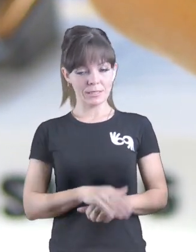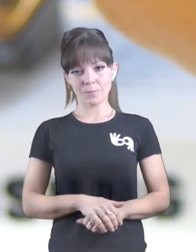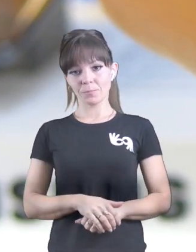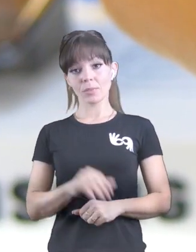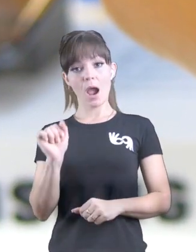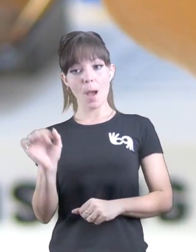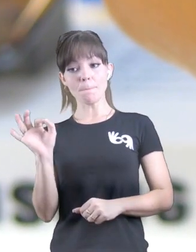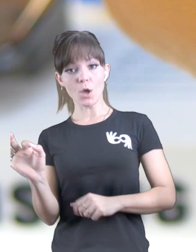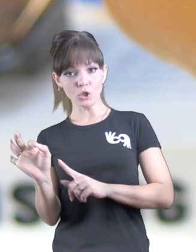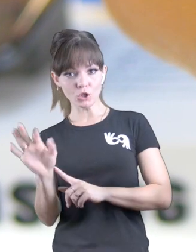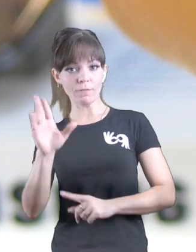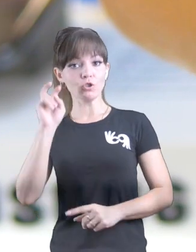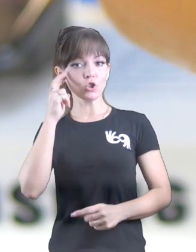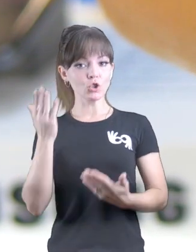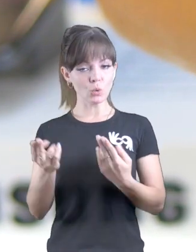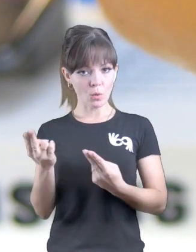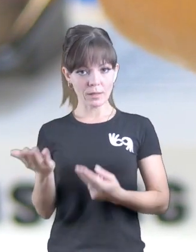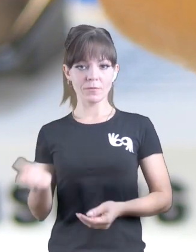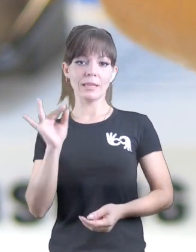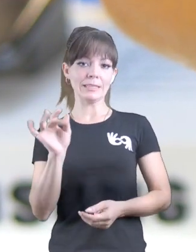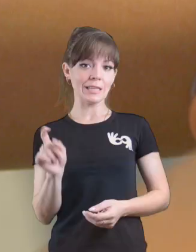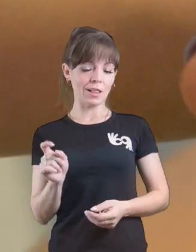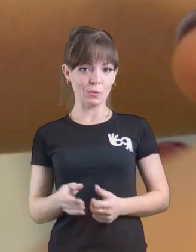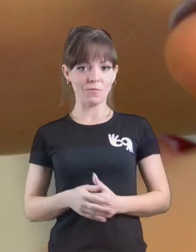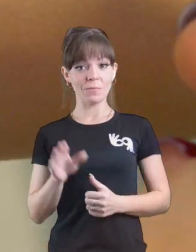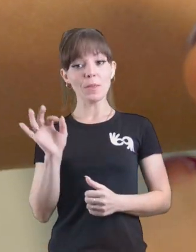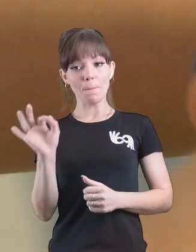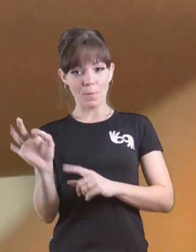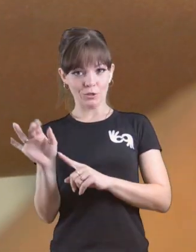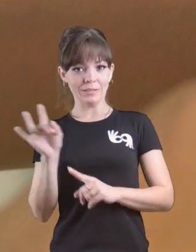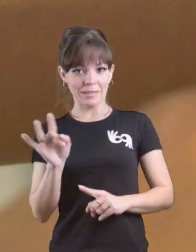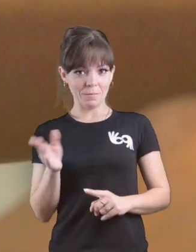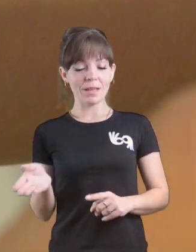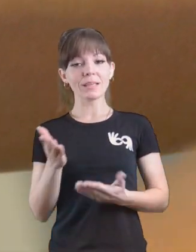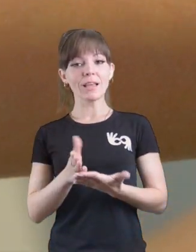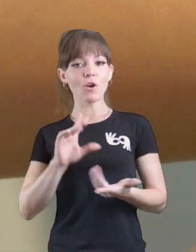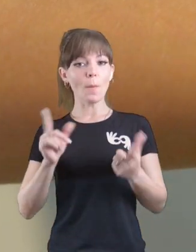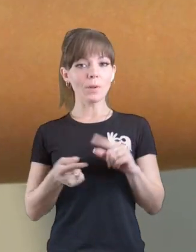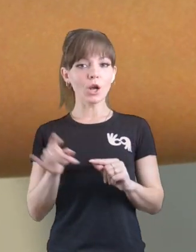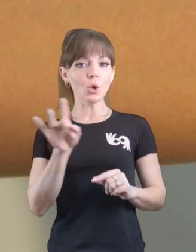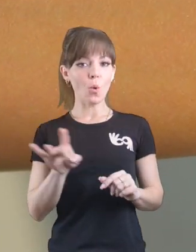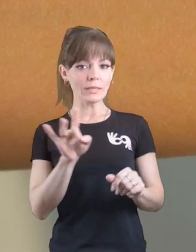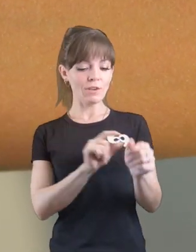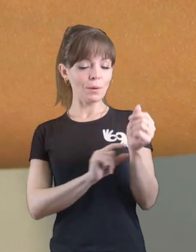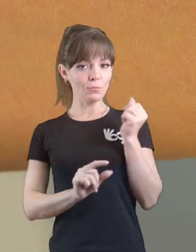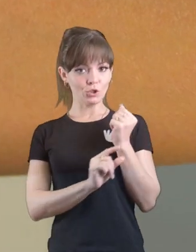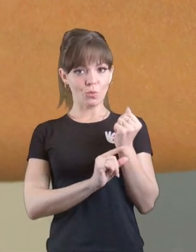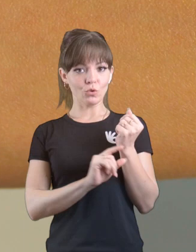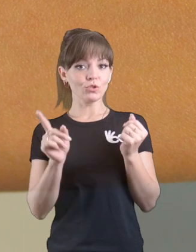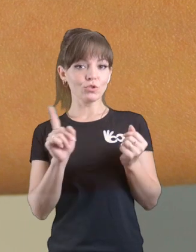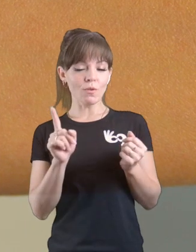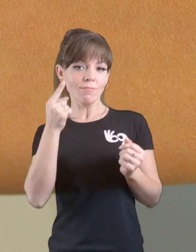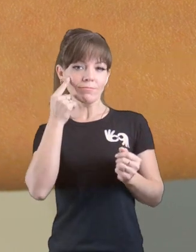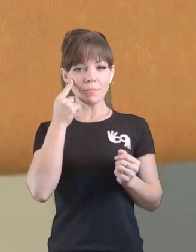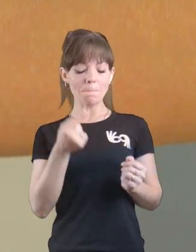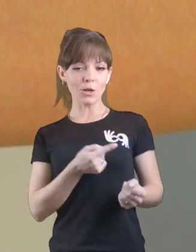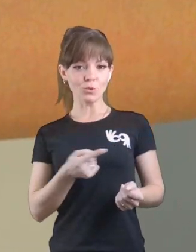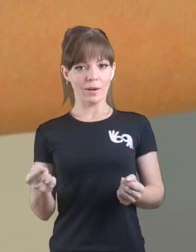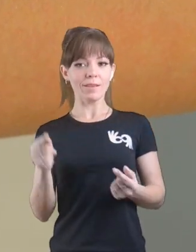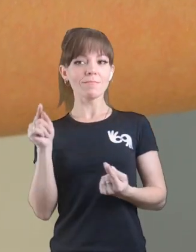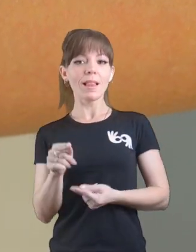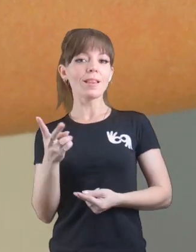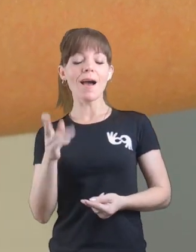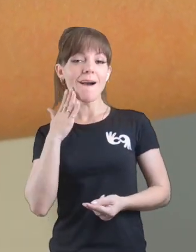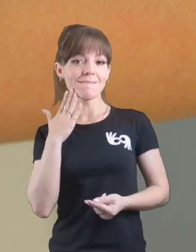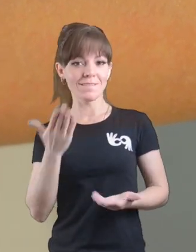серебристом исполнении, а меньшая в черном и золотом. В последнем случае в комплекте идет розовый ремешок, что как бы подчеркивает,